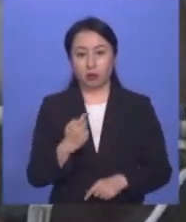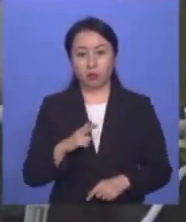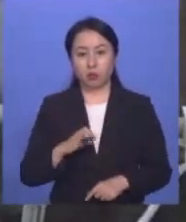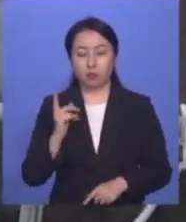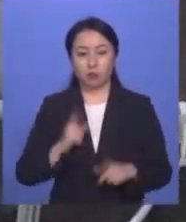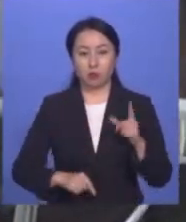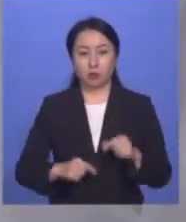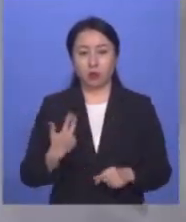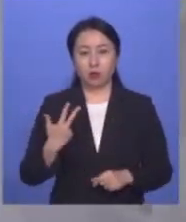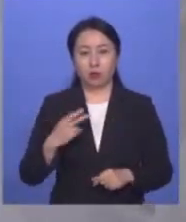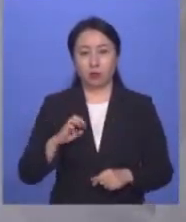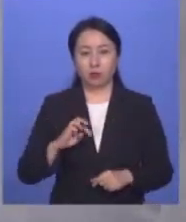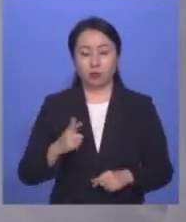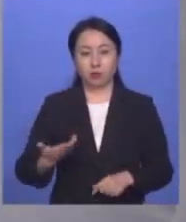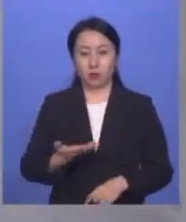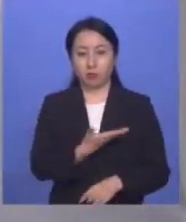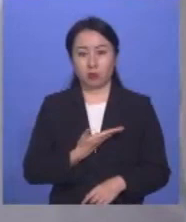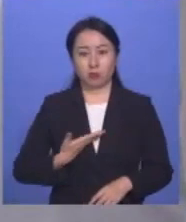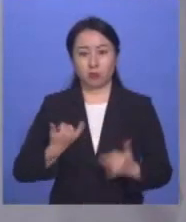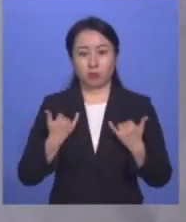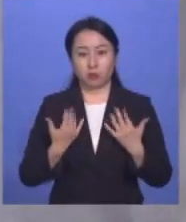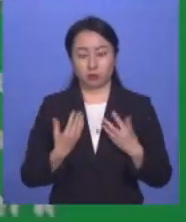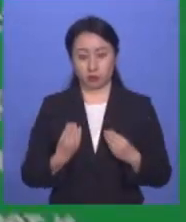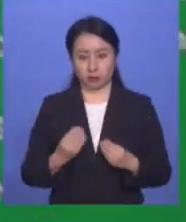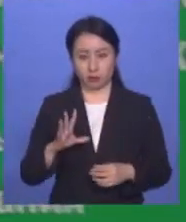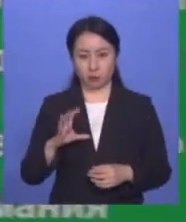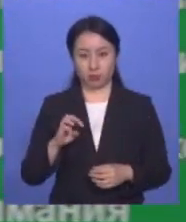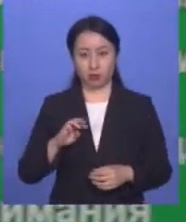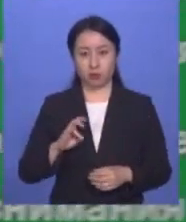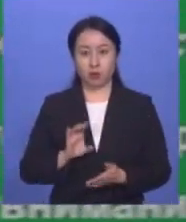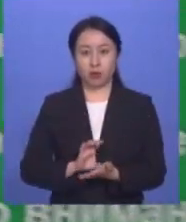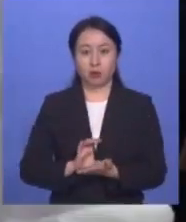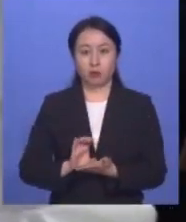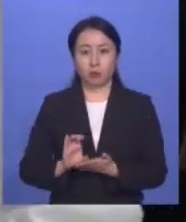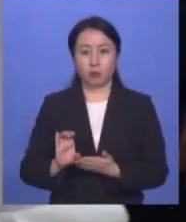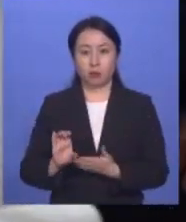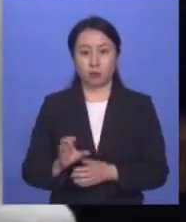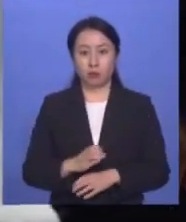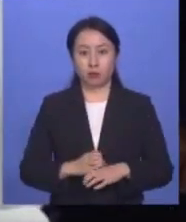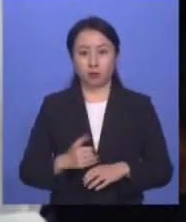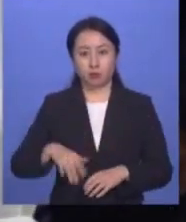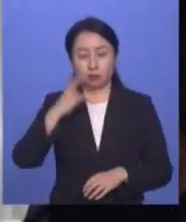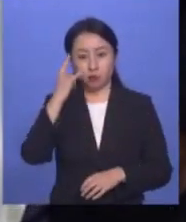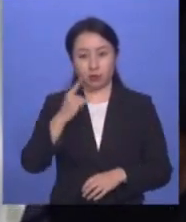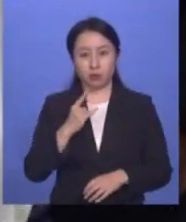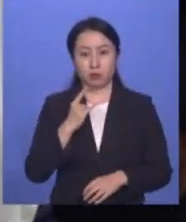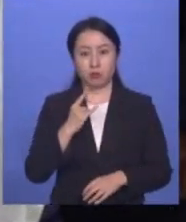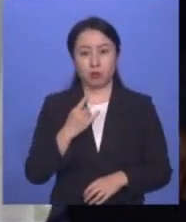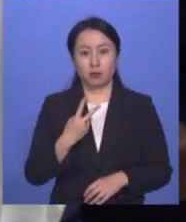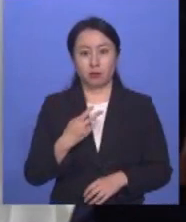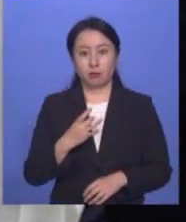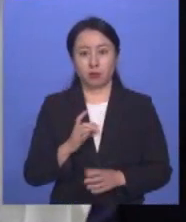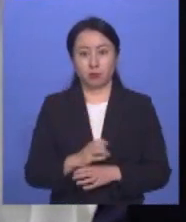в районе 35 тенге. Мы по сегодняшний день 500 000 тонн молока импортируем. До 2019 года всего по Казахстану строилось 2 современных